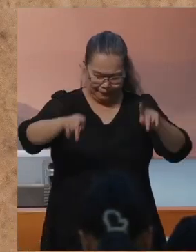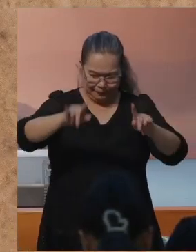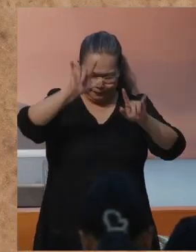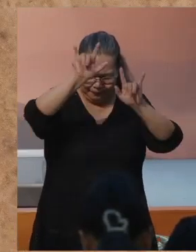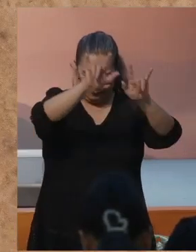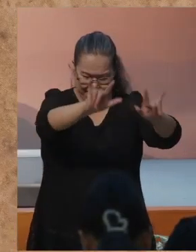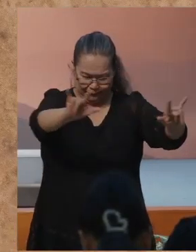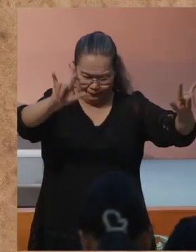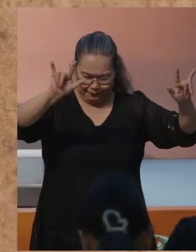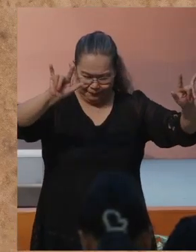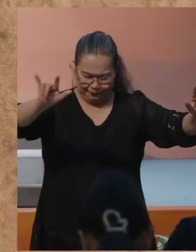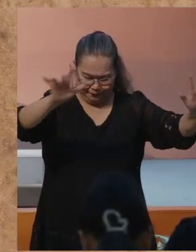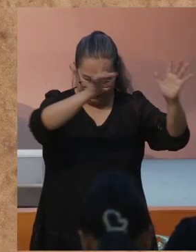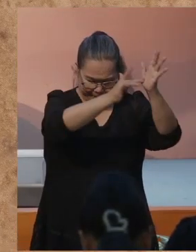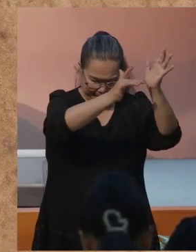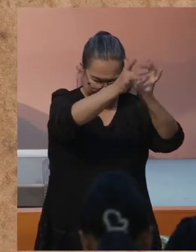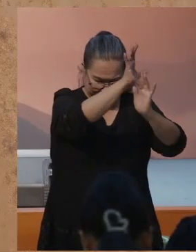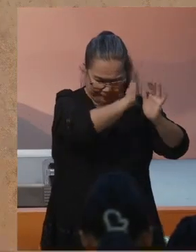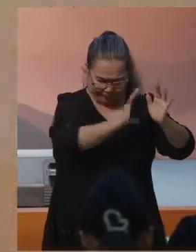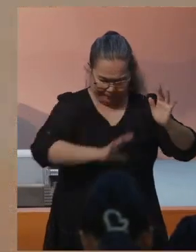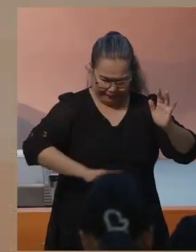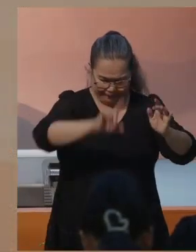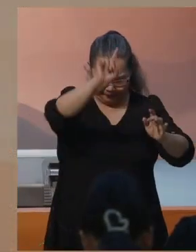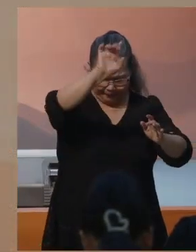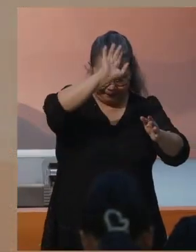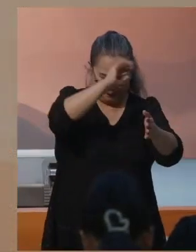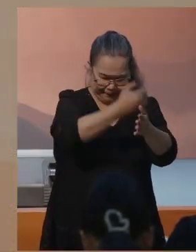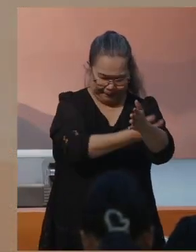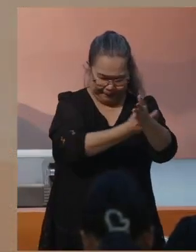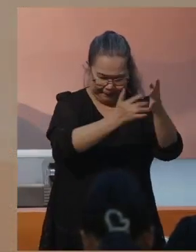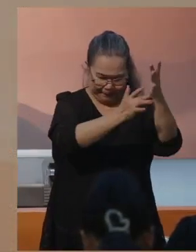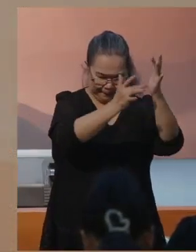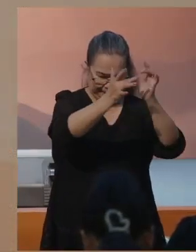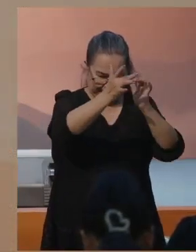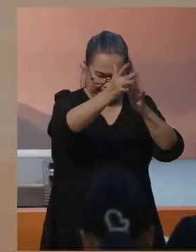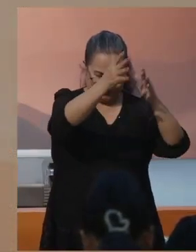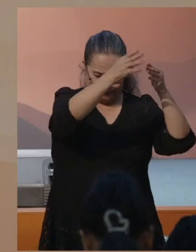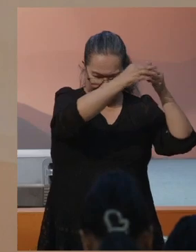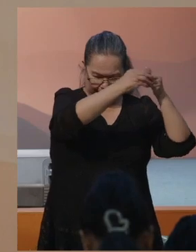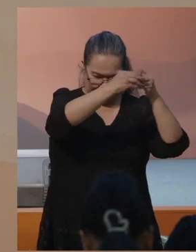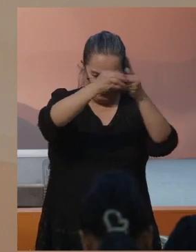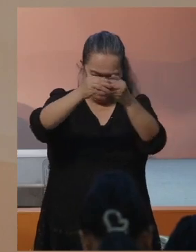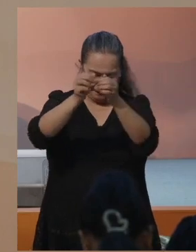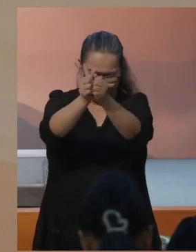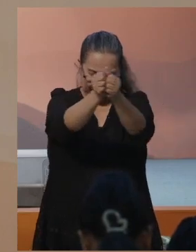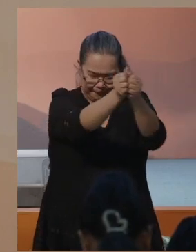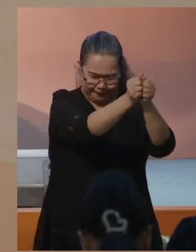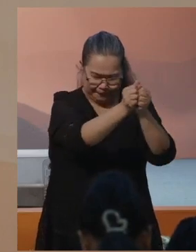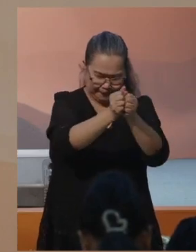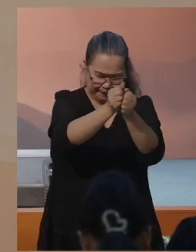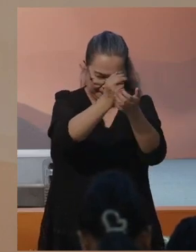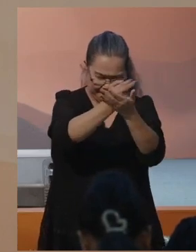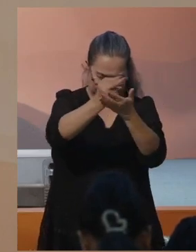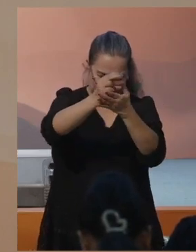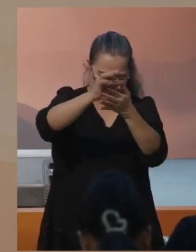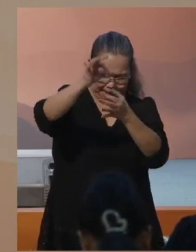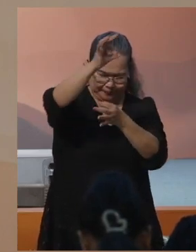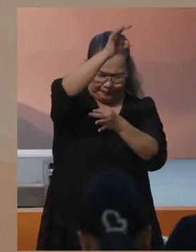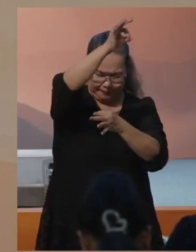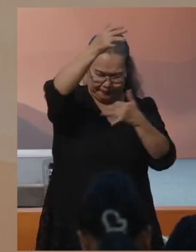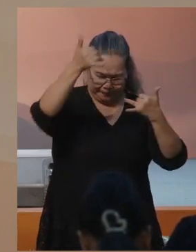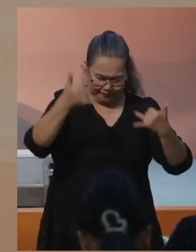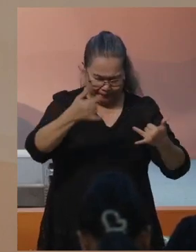loob ni Kristo Jesus na Kanyang bugtong na anak at ang gabay at pakikipisa ng Kanyang diwang banal